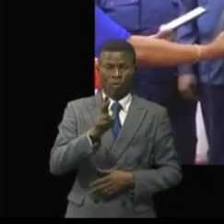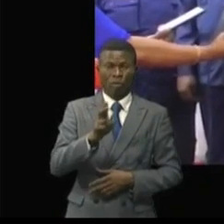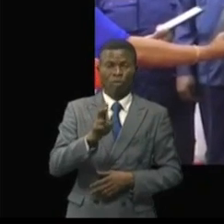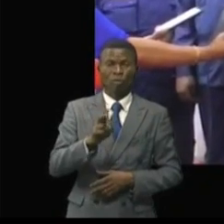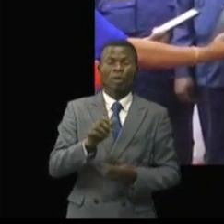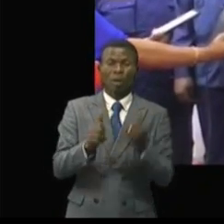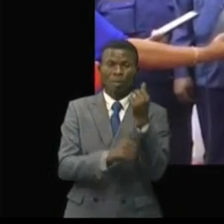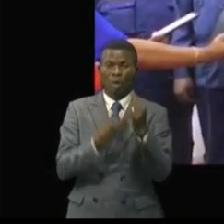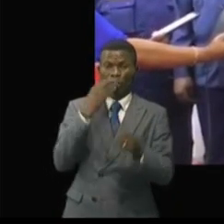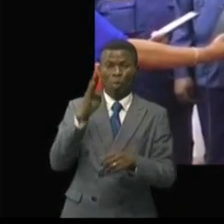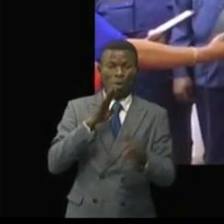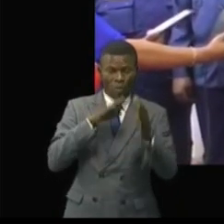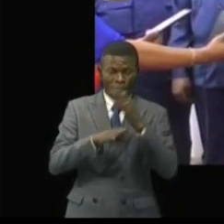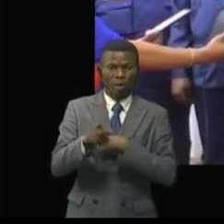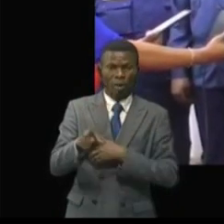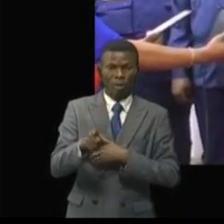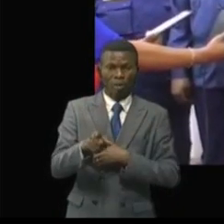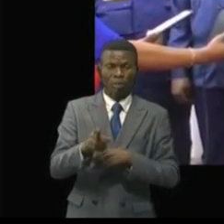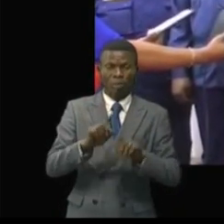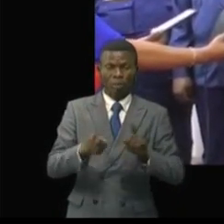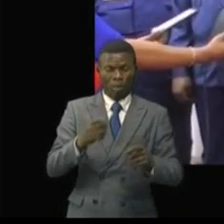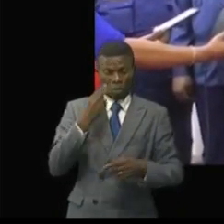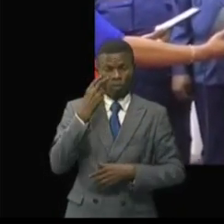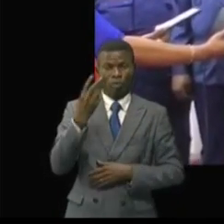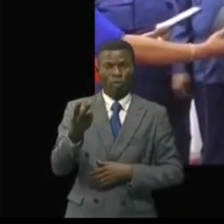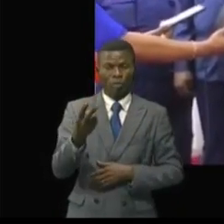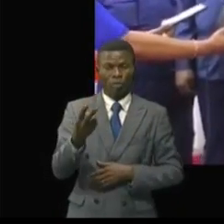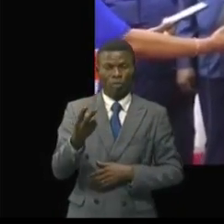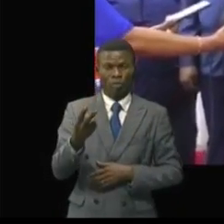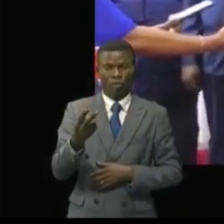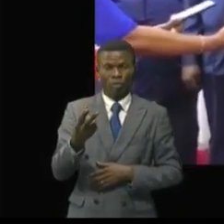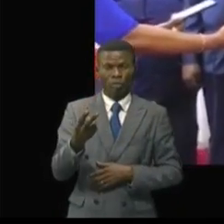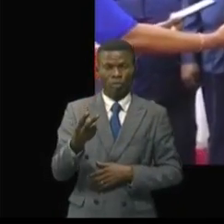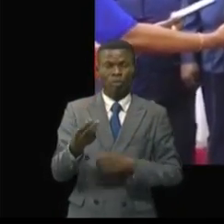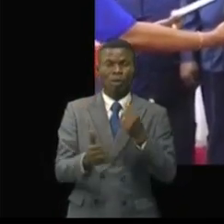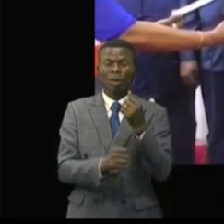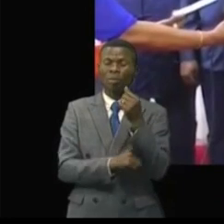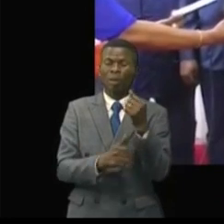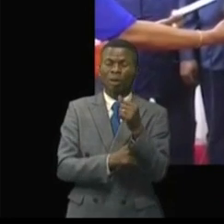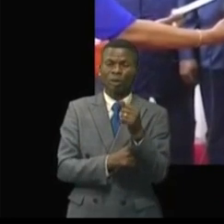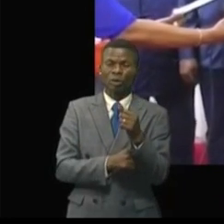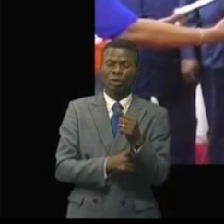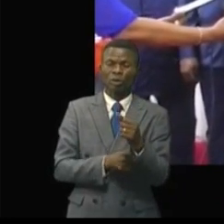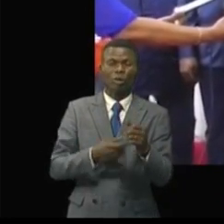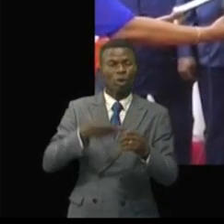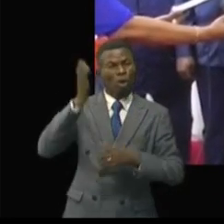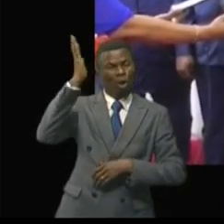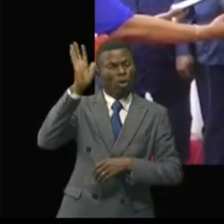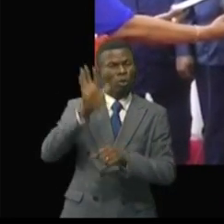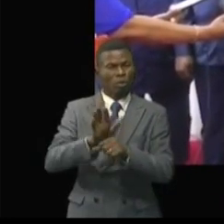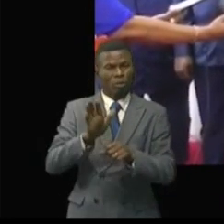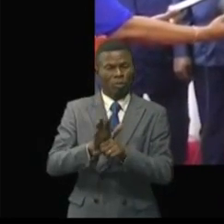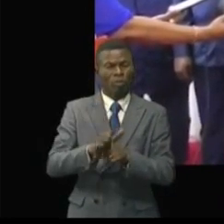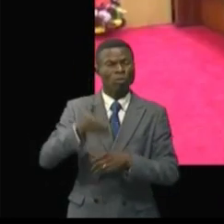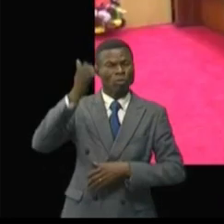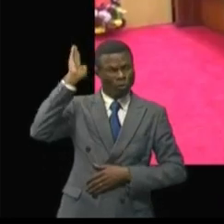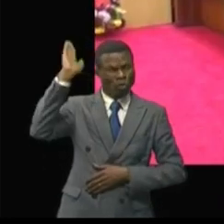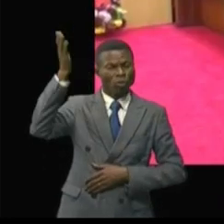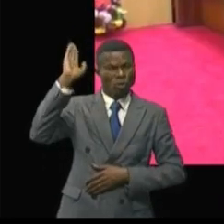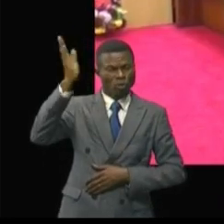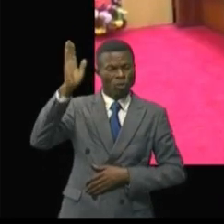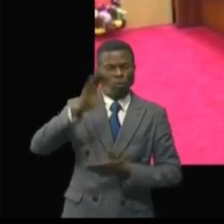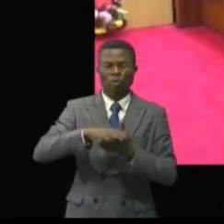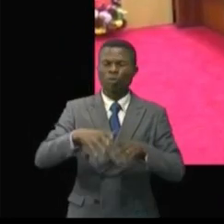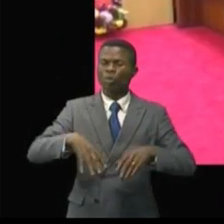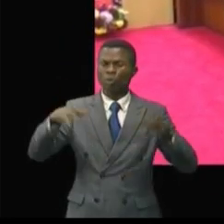manipulation, mais on est en train de vivre des actes ignobles aussi, en ce que les Kuluna ne